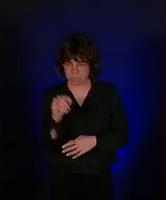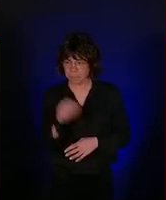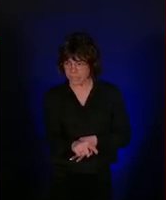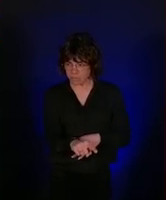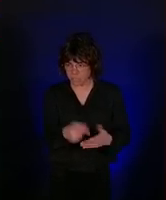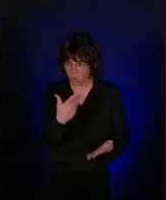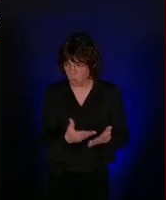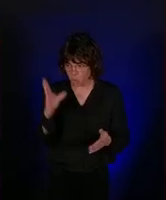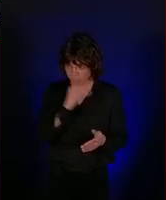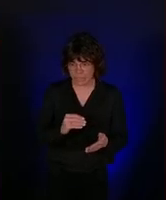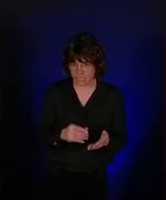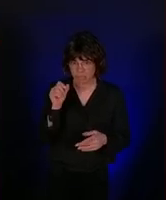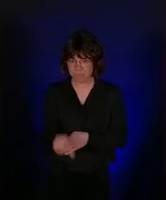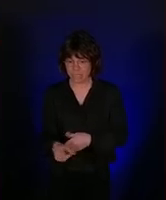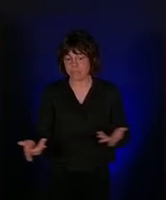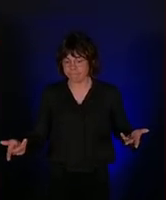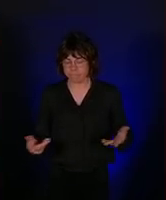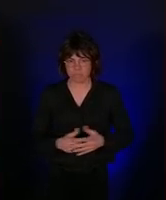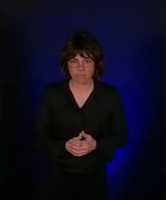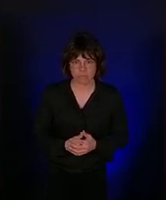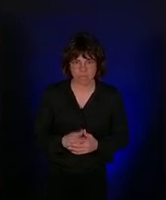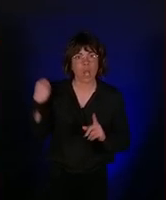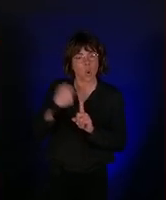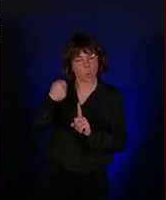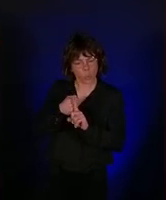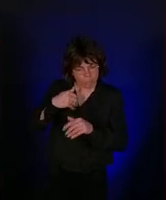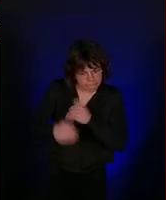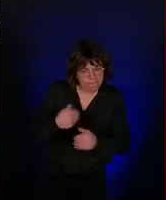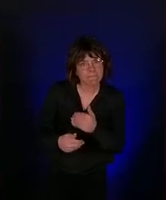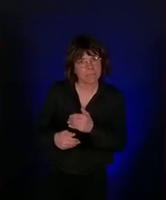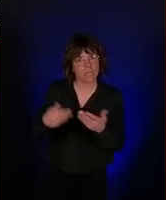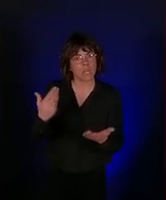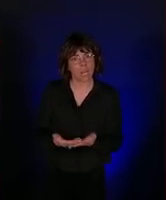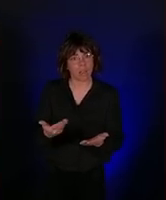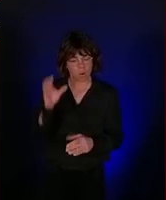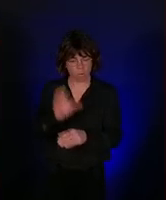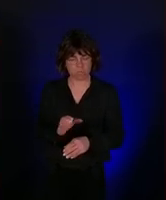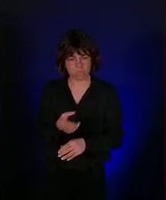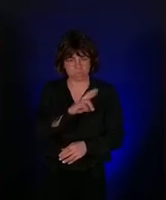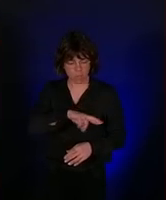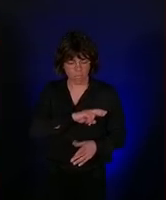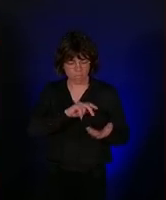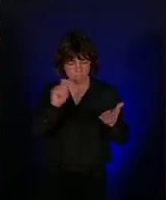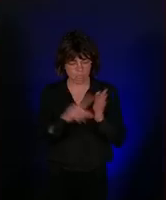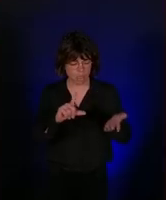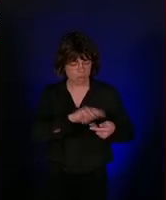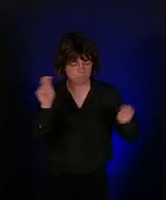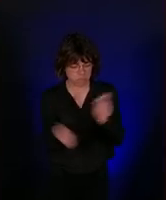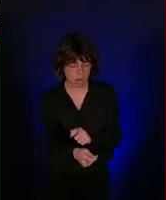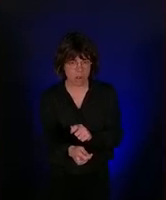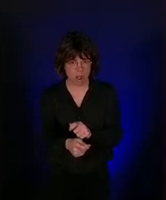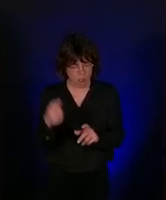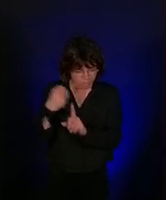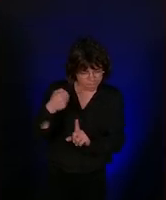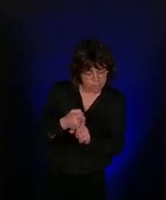l'oublie. Et bien sûr, la lutte en cours contre la contre-réforme des retraites nouvelle version. Cette